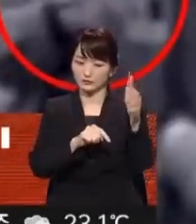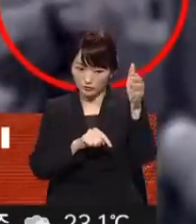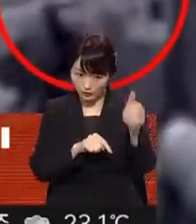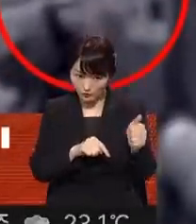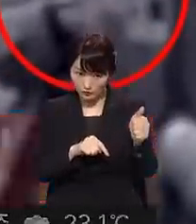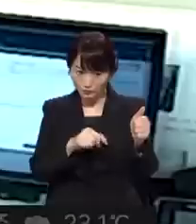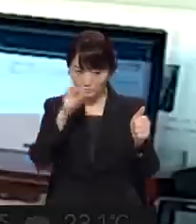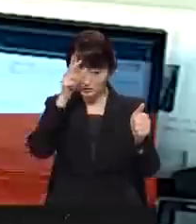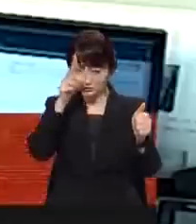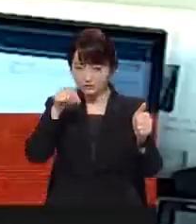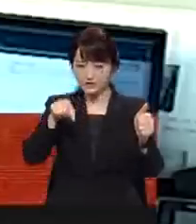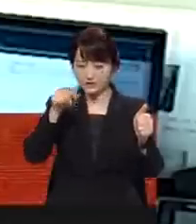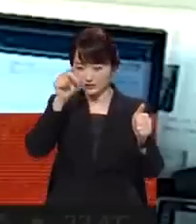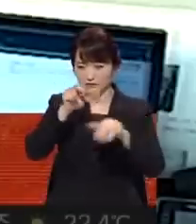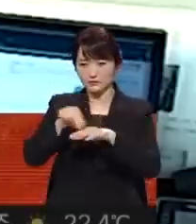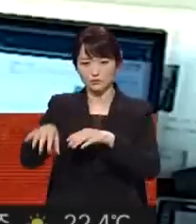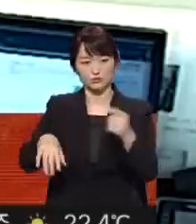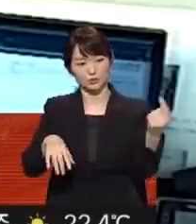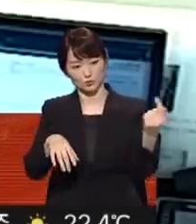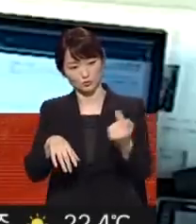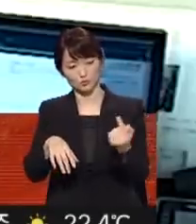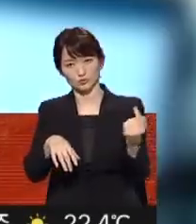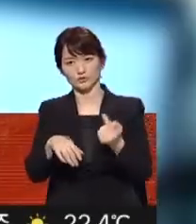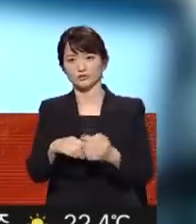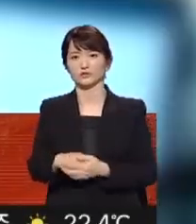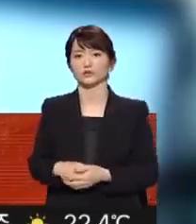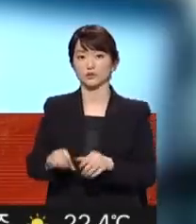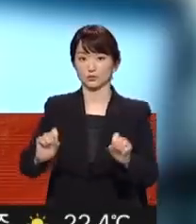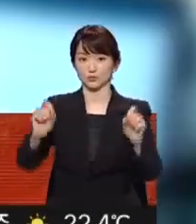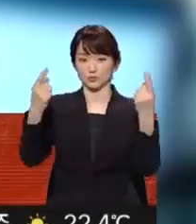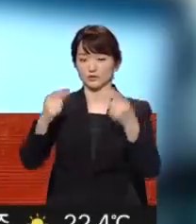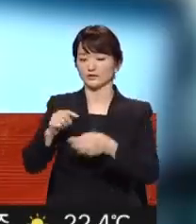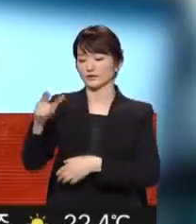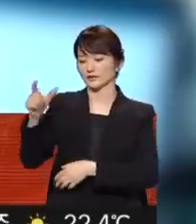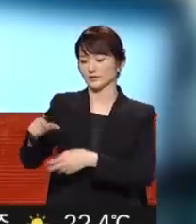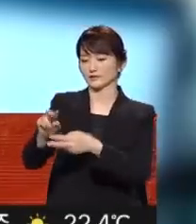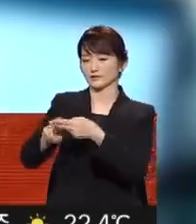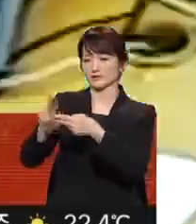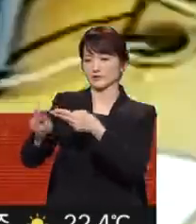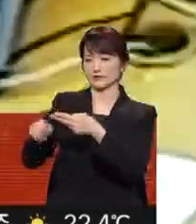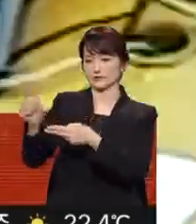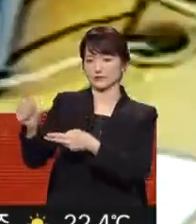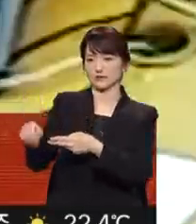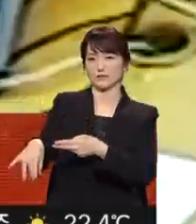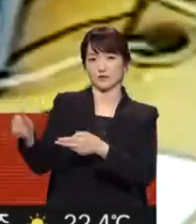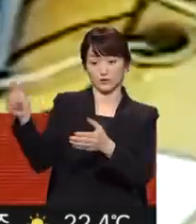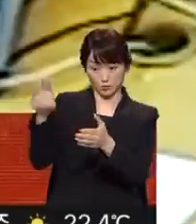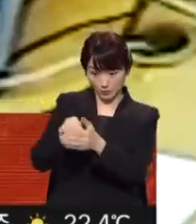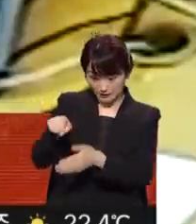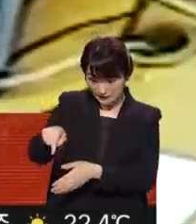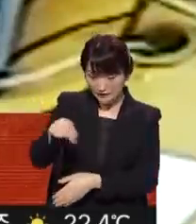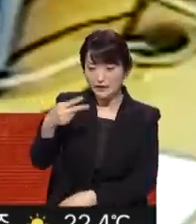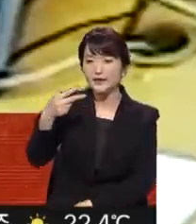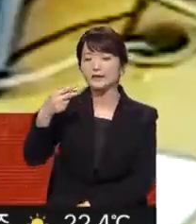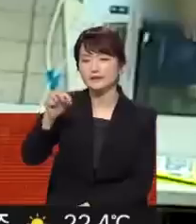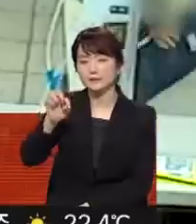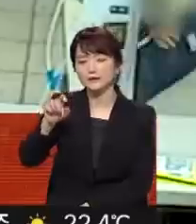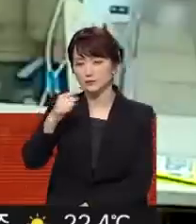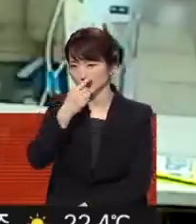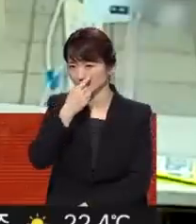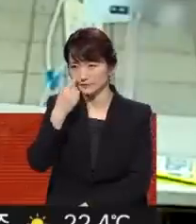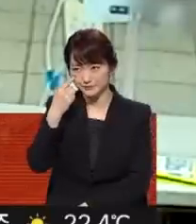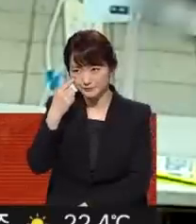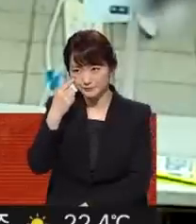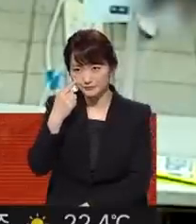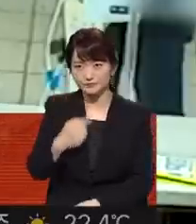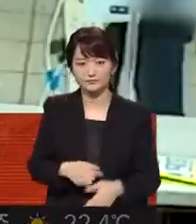일단 지구대로 오도록 유도를 합니다. 동시에 강력팀 형사들이 먼저 도착해서 이게 대마초라는 걸 확인을 했습니다. 이후에 이 가방